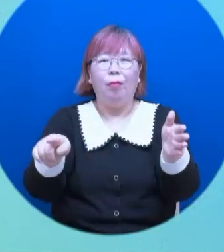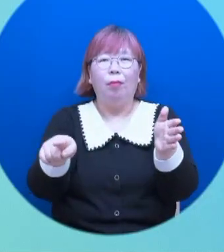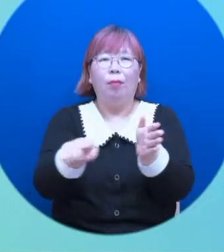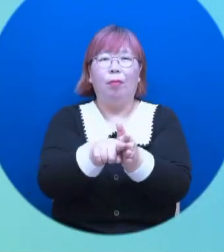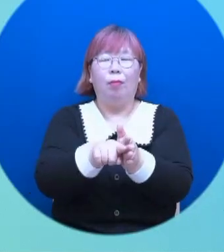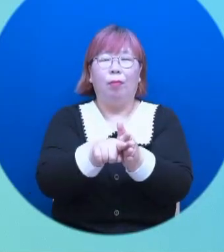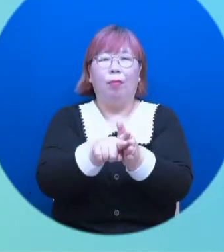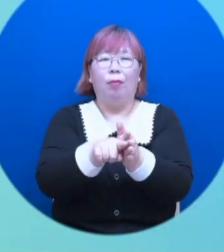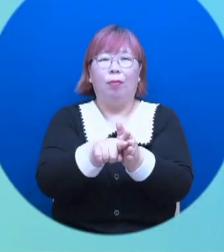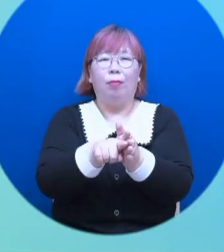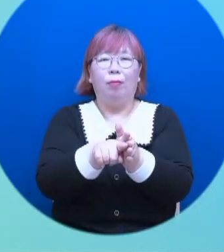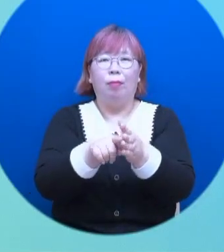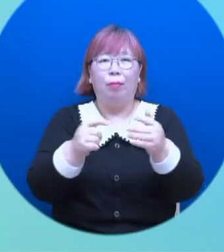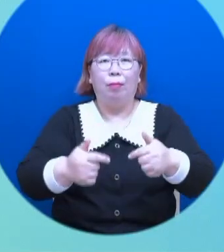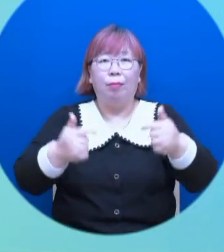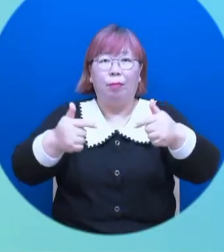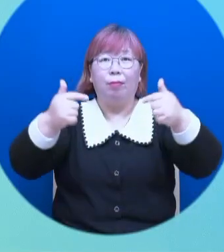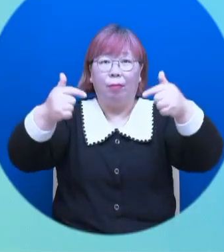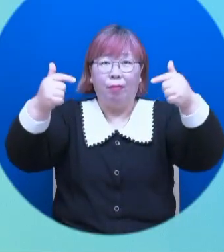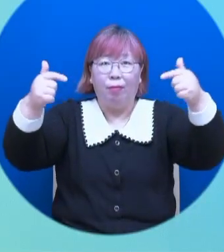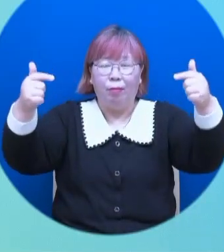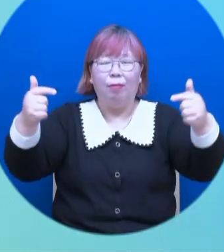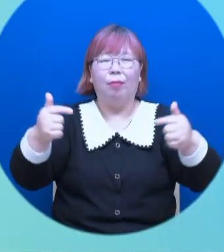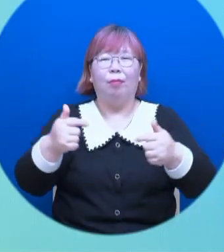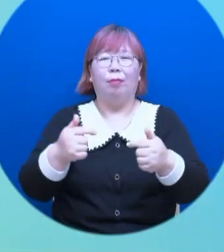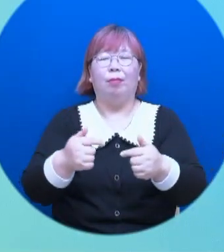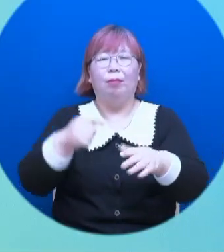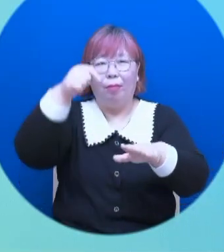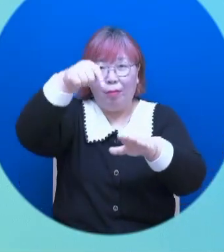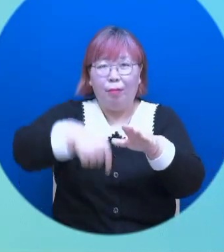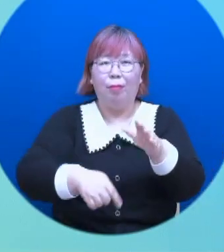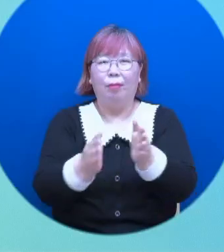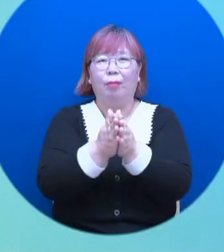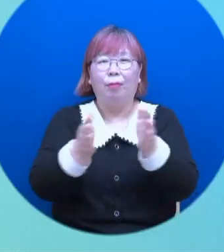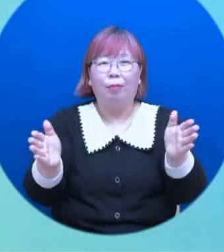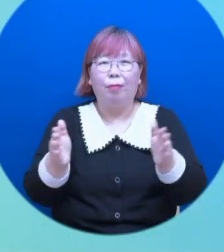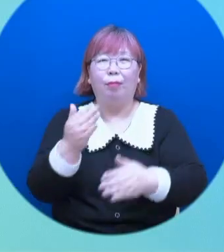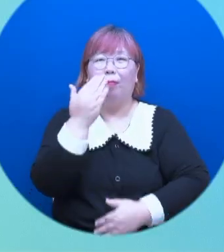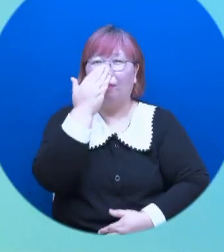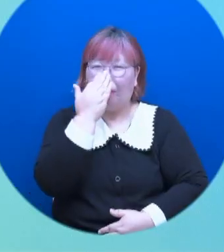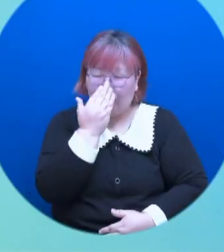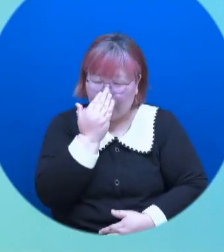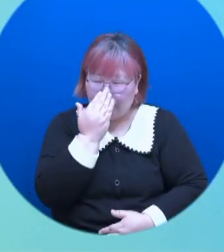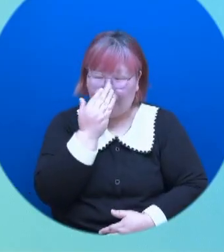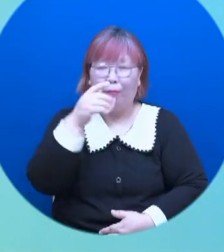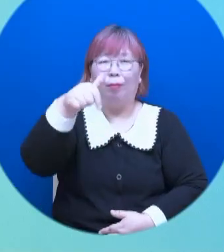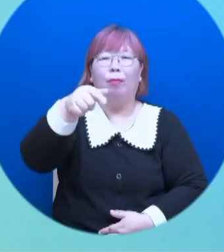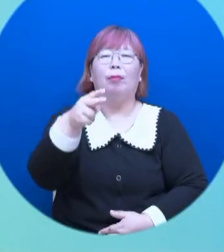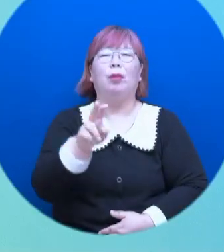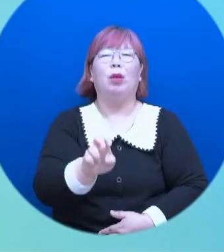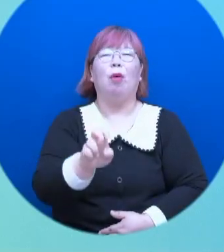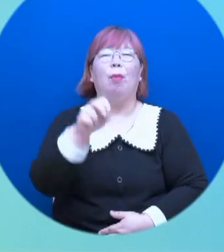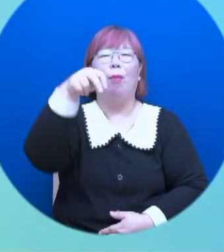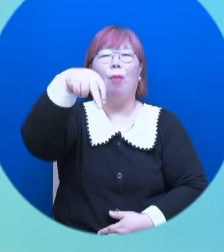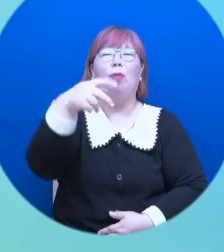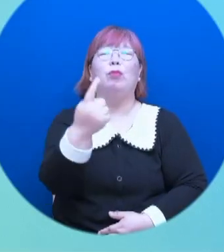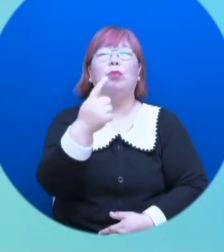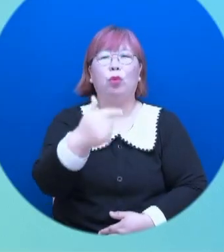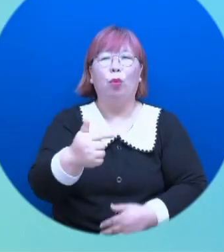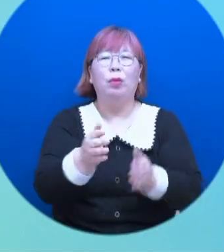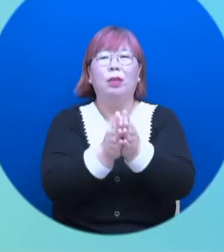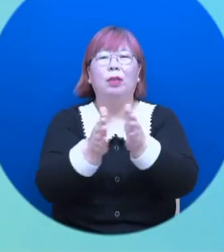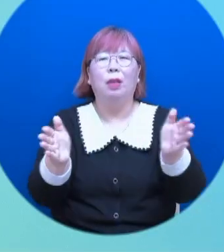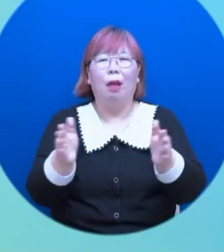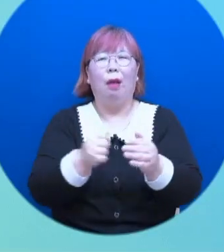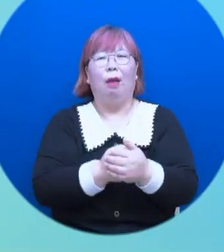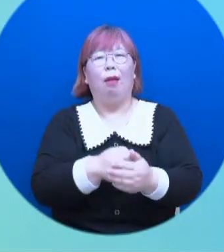점점 깊어져 가요. 그리고 심지어는 겸손해지기까지 한 겁니다. 고참 악마가